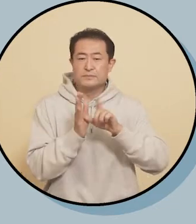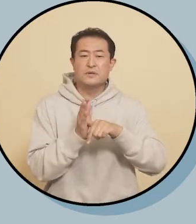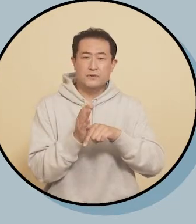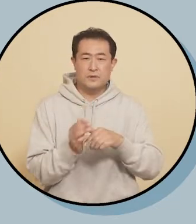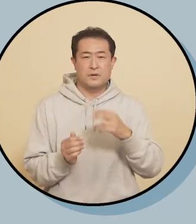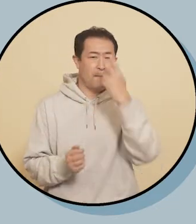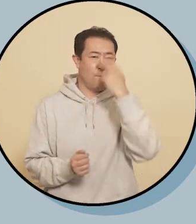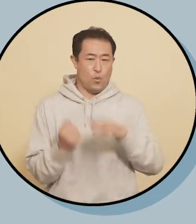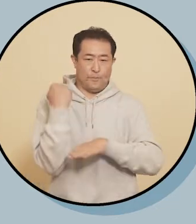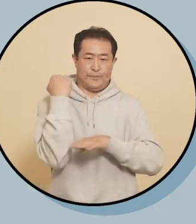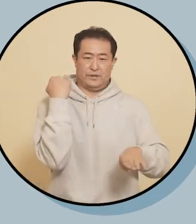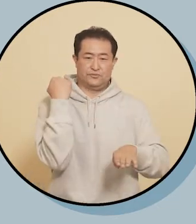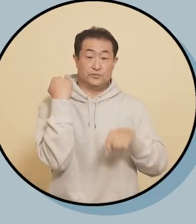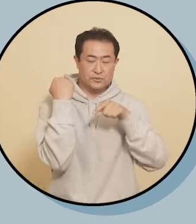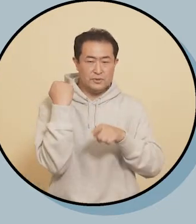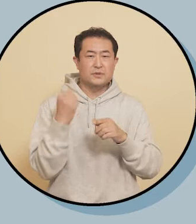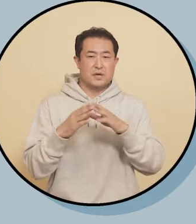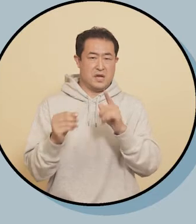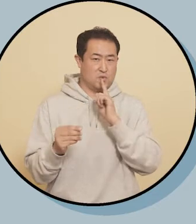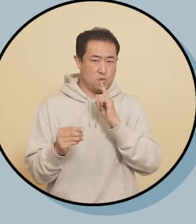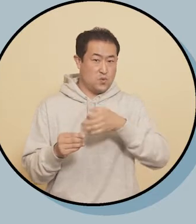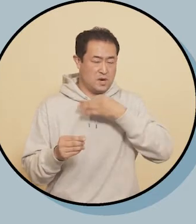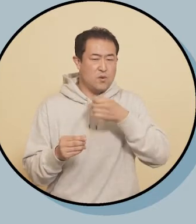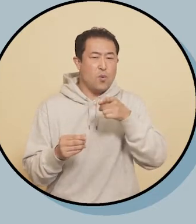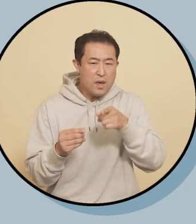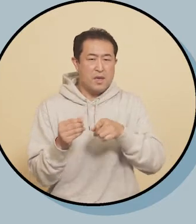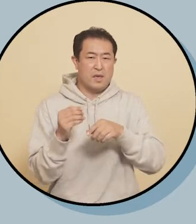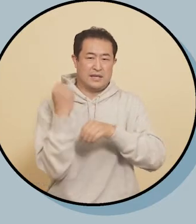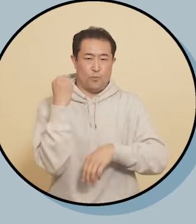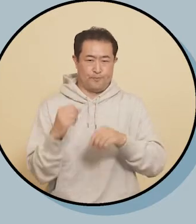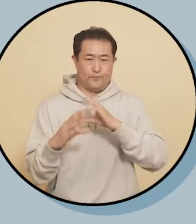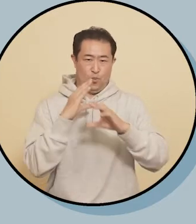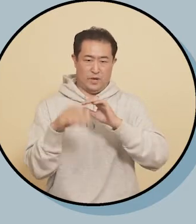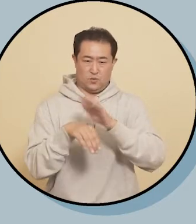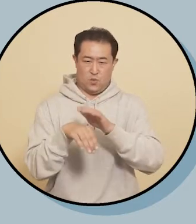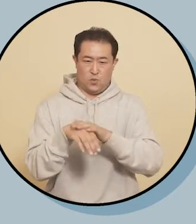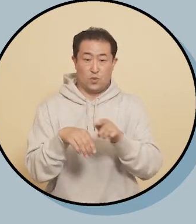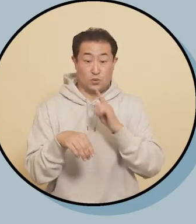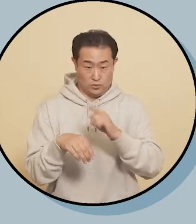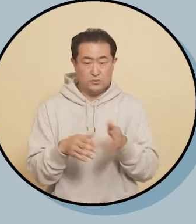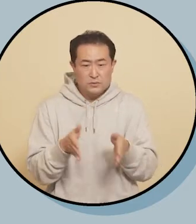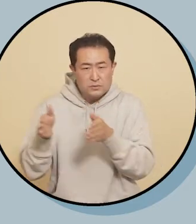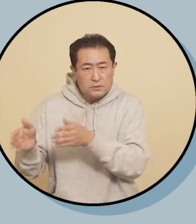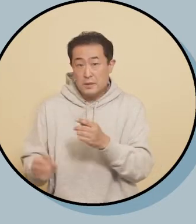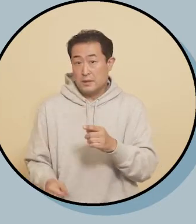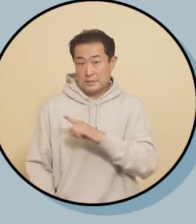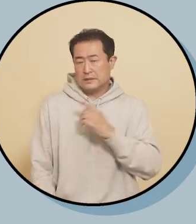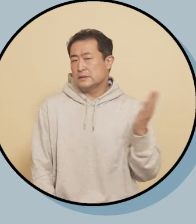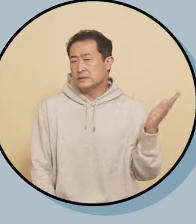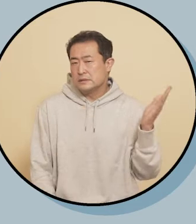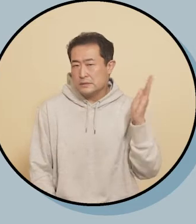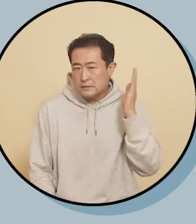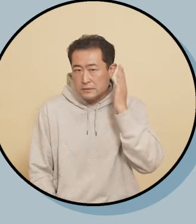なくなったもうは場合はその no ベースと言って日本語とか音声をずっと使ってきた経験を持つ望楼者になりますけれども一方